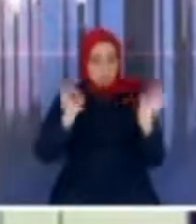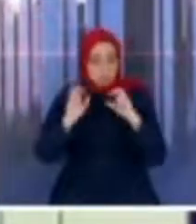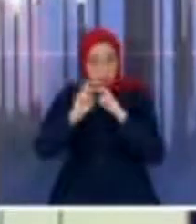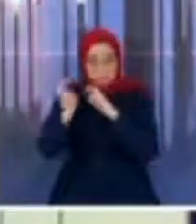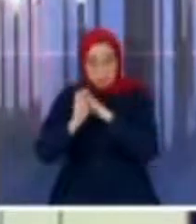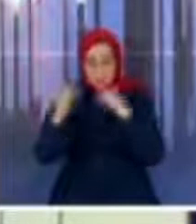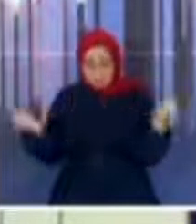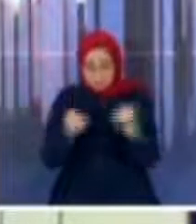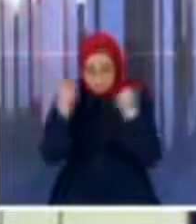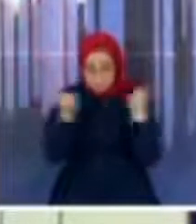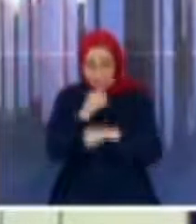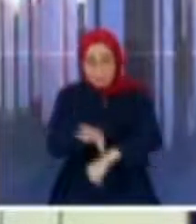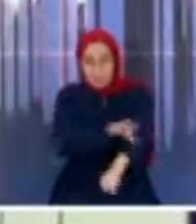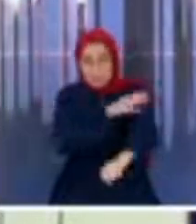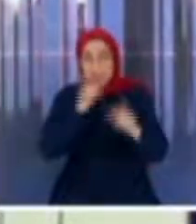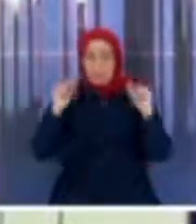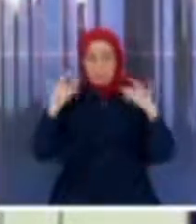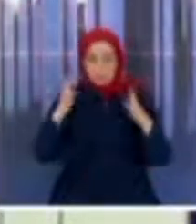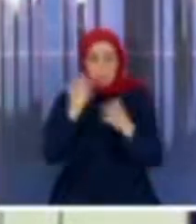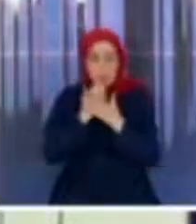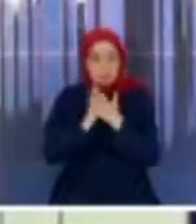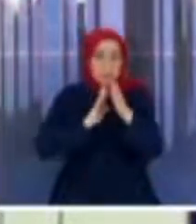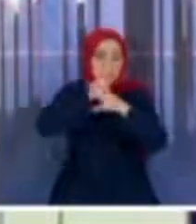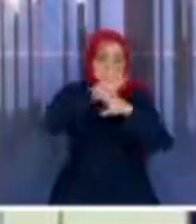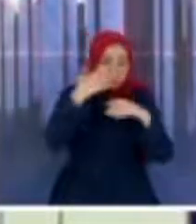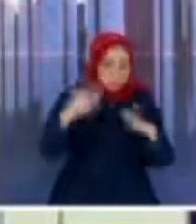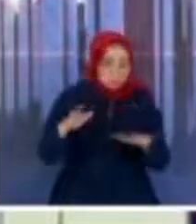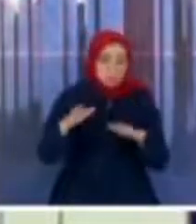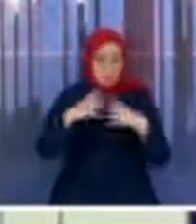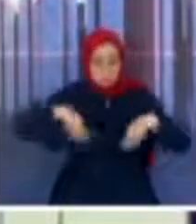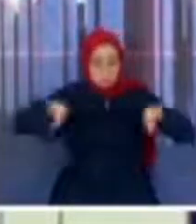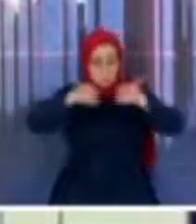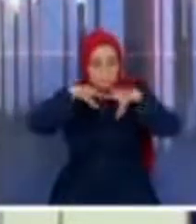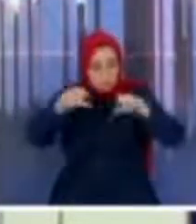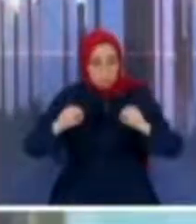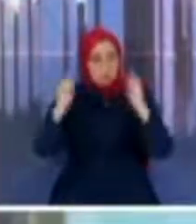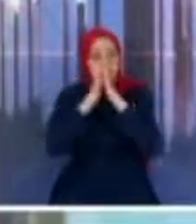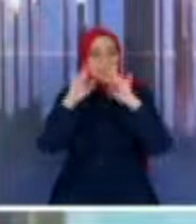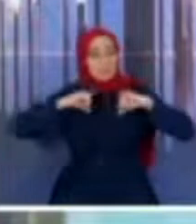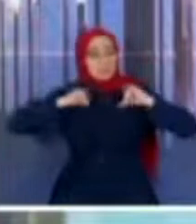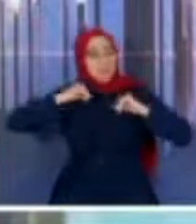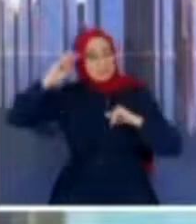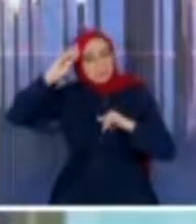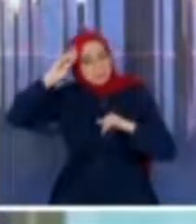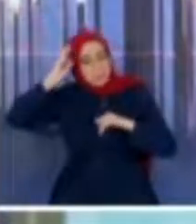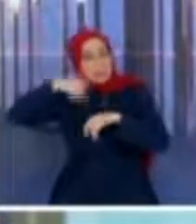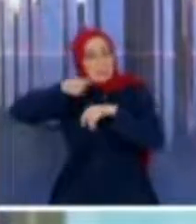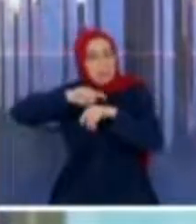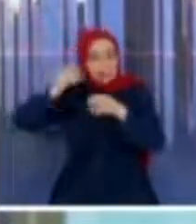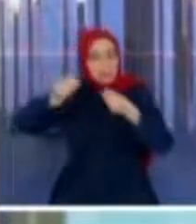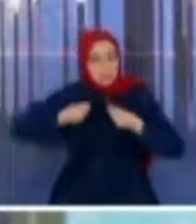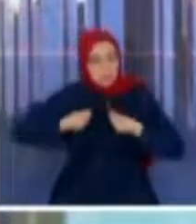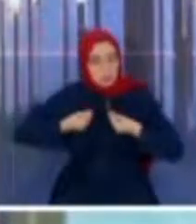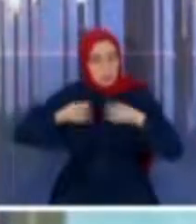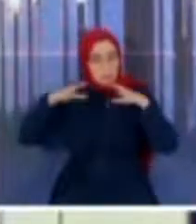التحسيسيه. نمشيو للمدارس نخدموا كما قلت انت في ساحه ناخذوا دار مع دار الشباب ناخذوا مع البلديه ماهوش